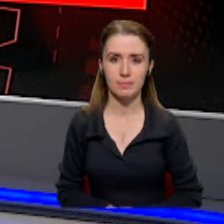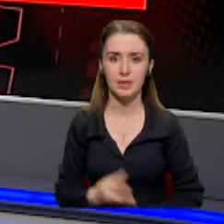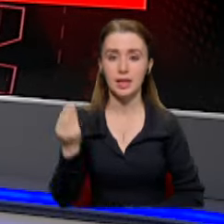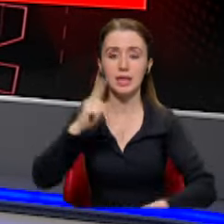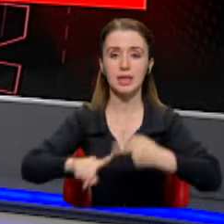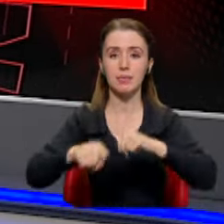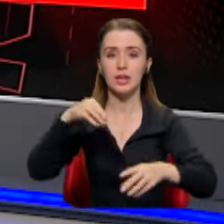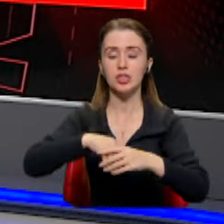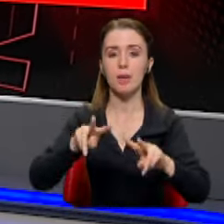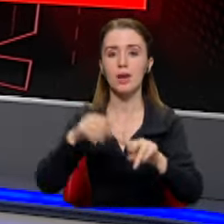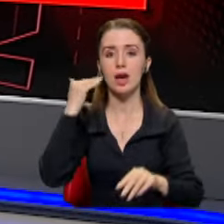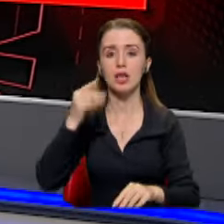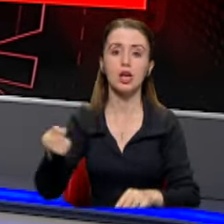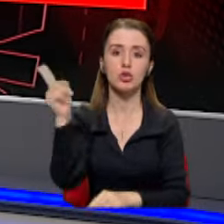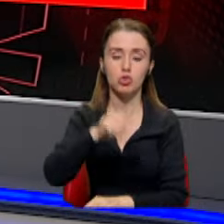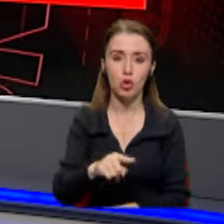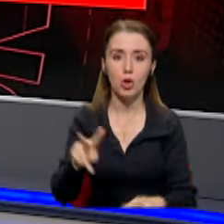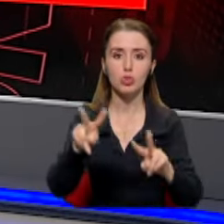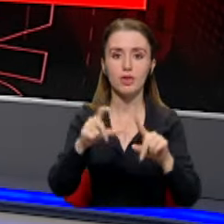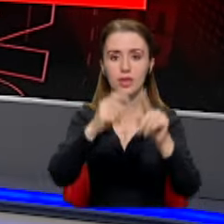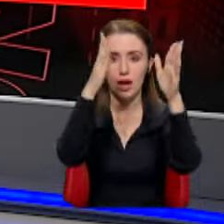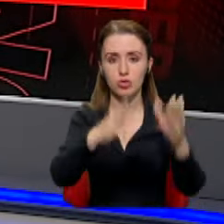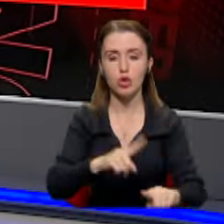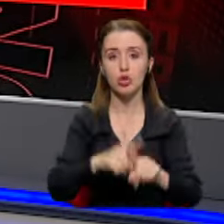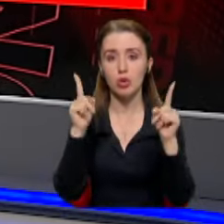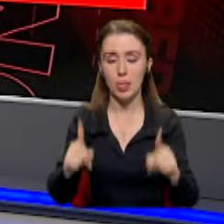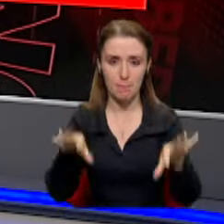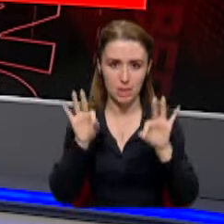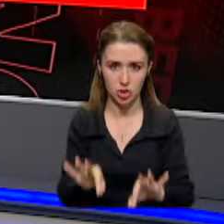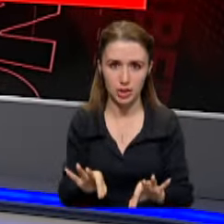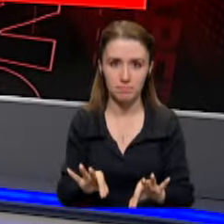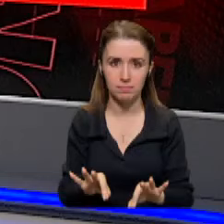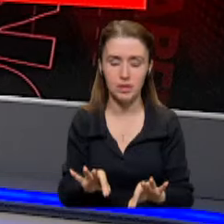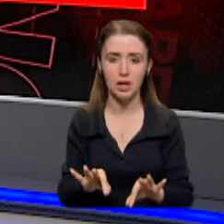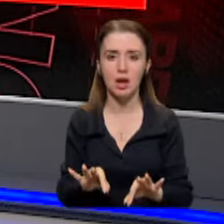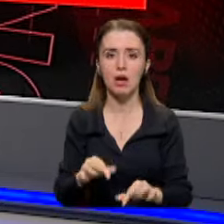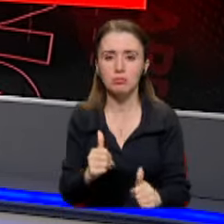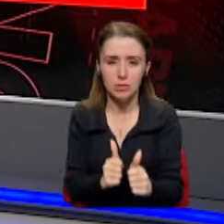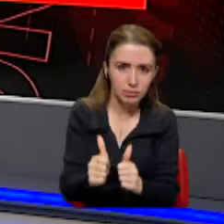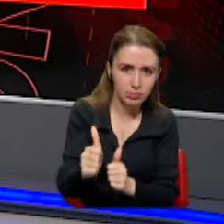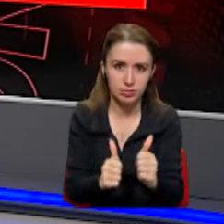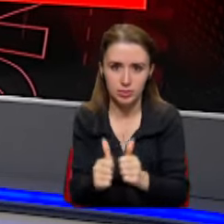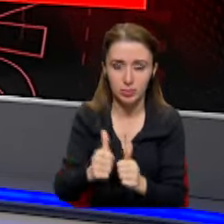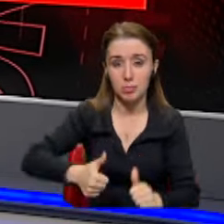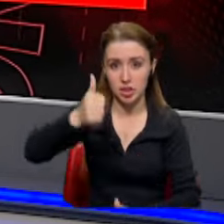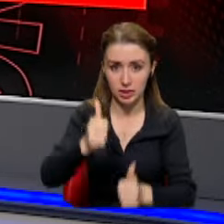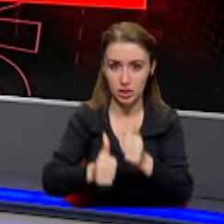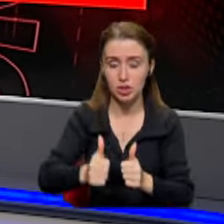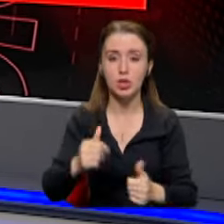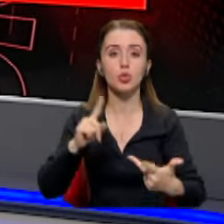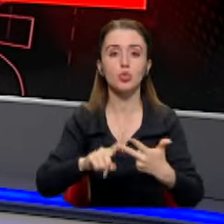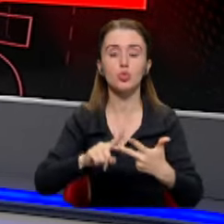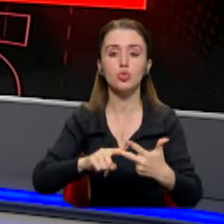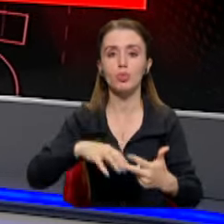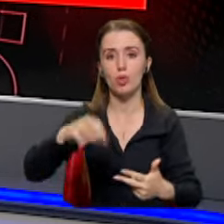İYİ Parti'de Akşener'den sonra Müsavat Dervişoğlu dönemi resmen başladı. Çekişmeli geçen başkanlık yarışında 3.